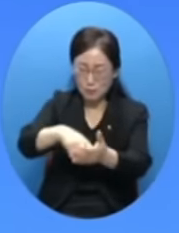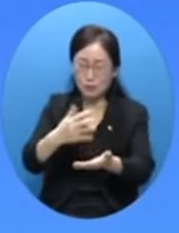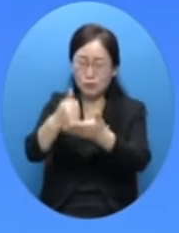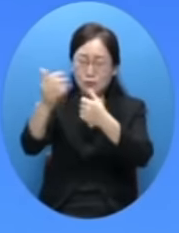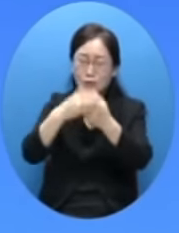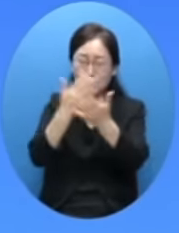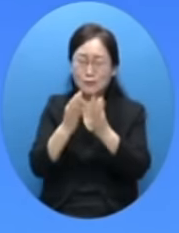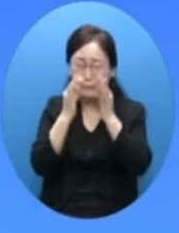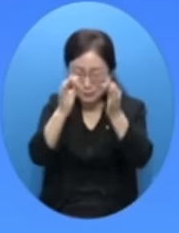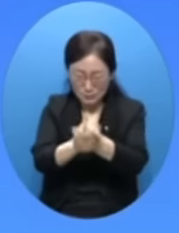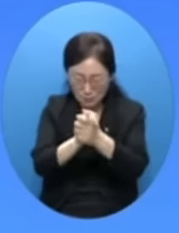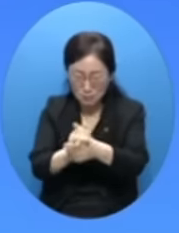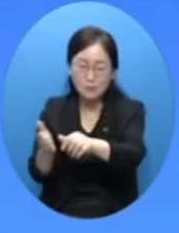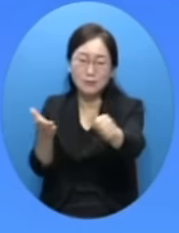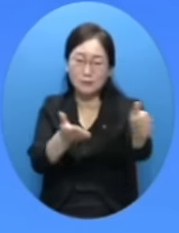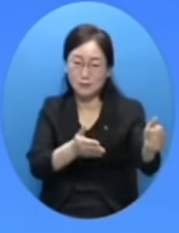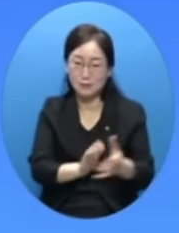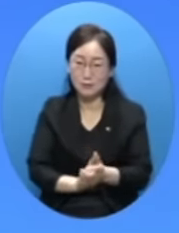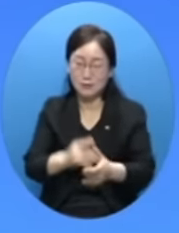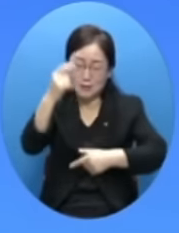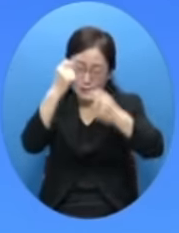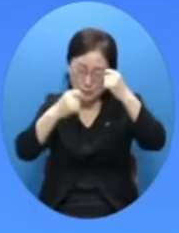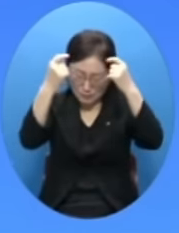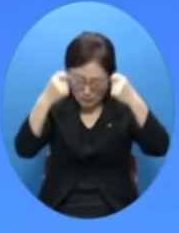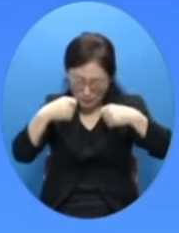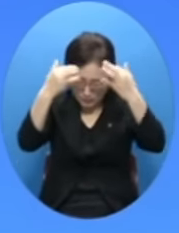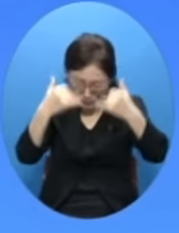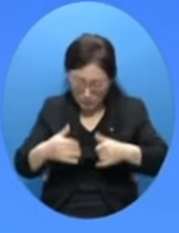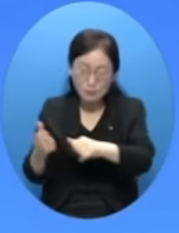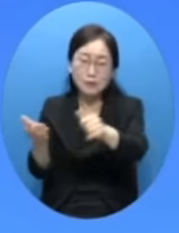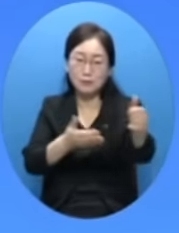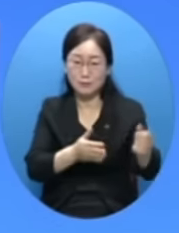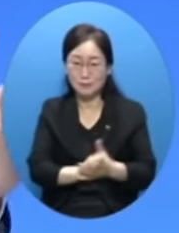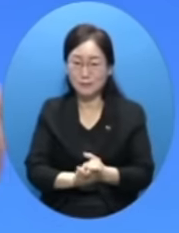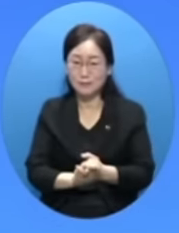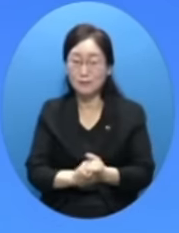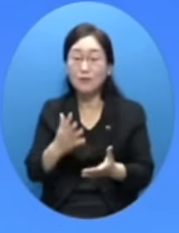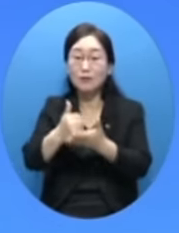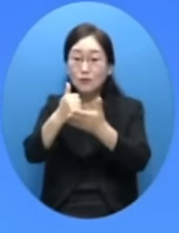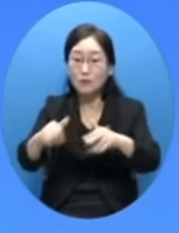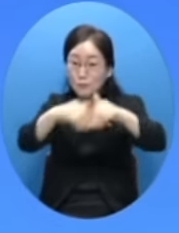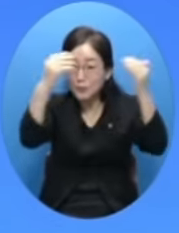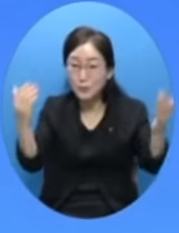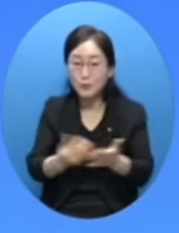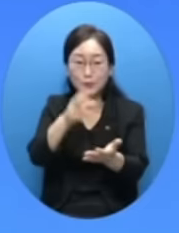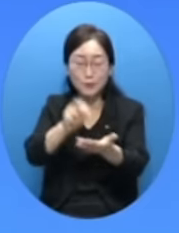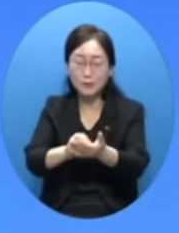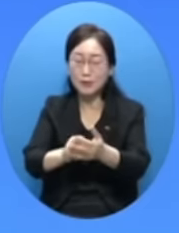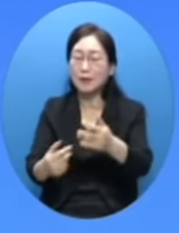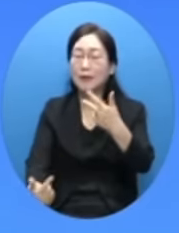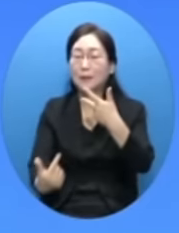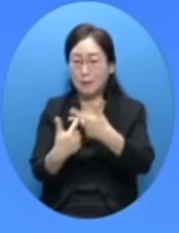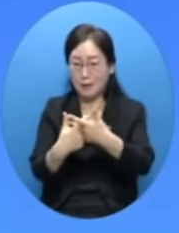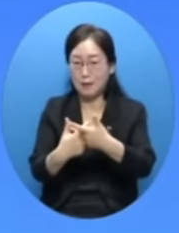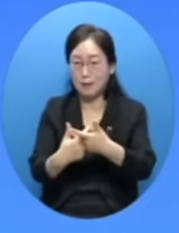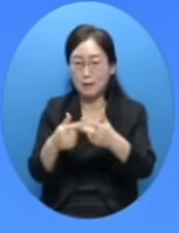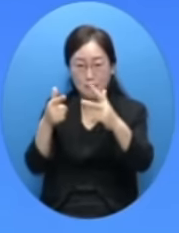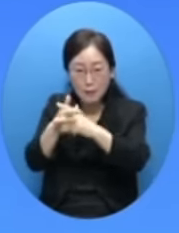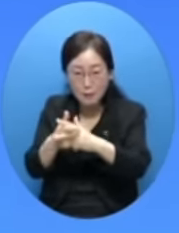도우심을 간구하는 여러분 되시기를 바랍니다. 눈물의 기도를 드리시길 바랍니다. 주께서 우리의 모든 문제를 아시고 우리를